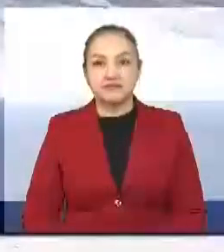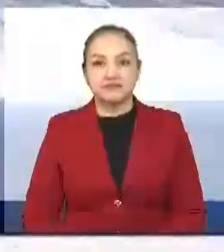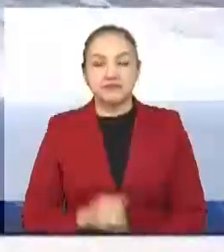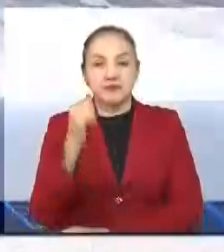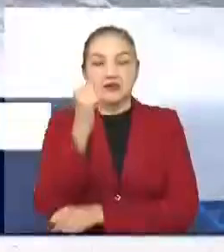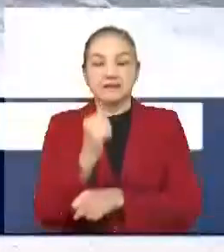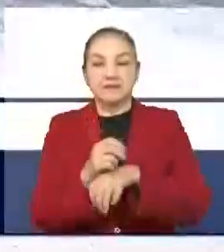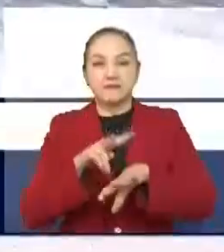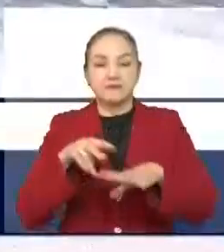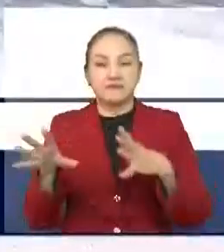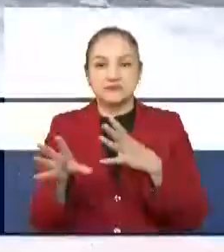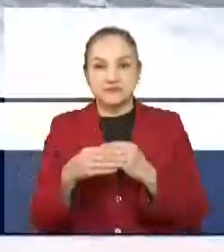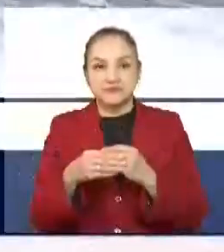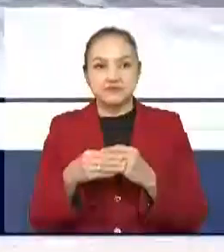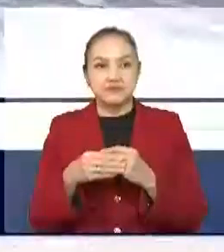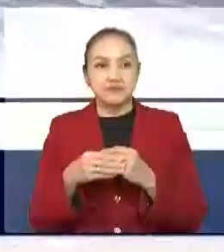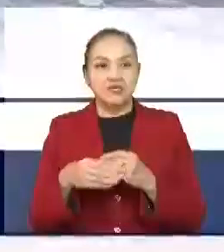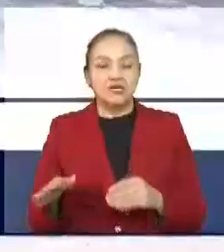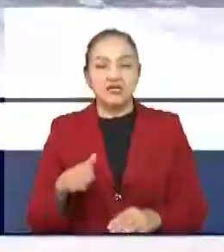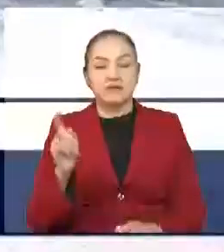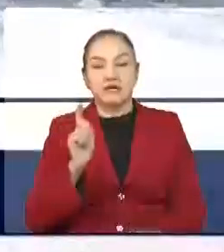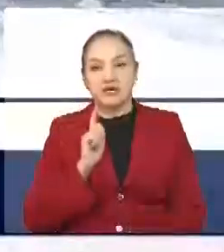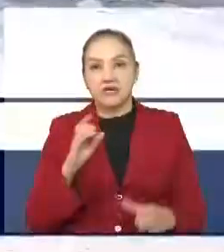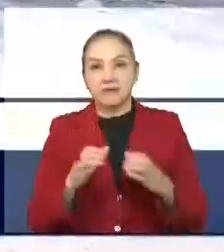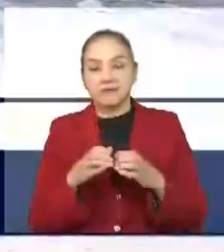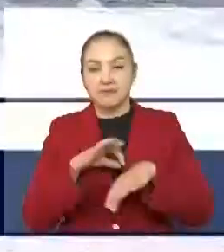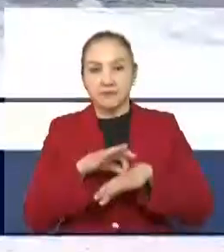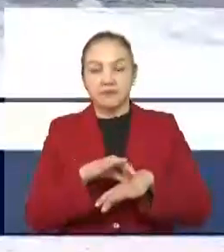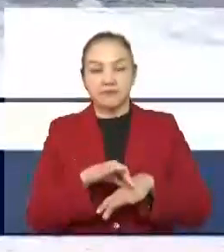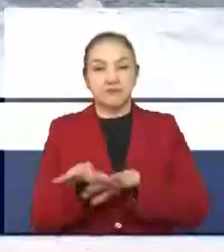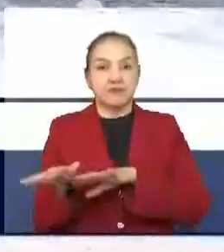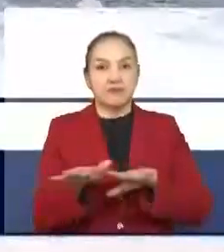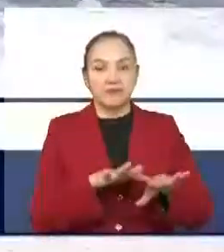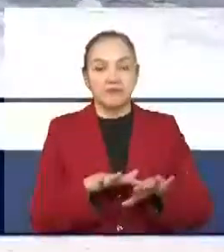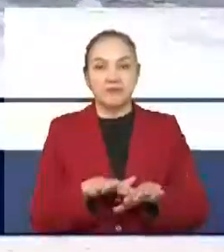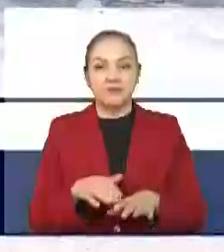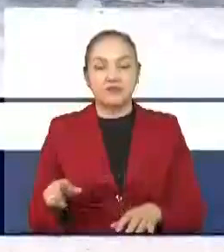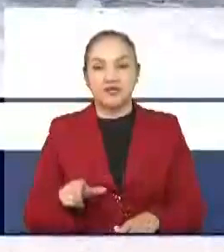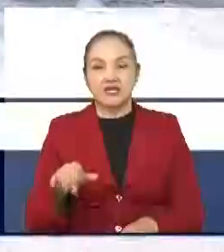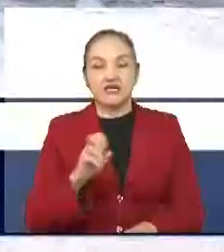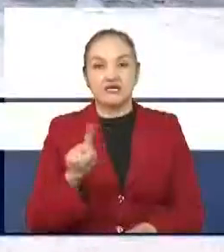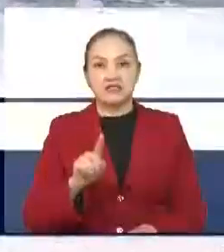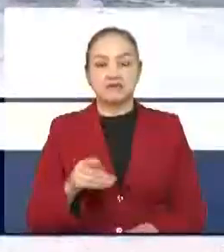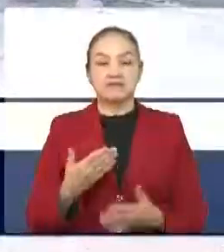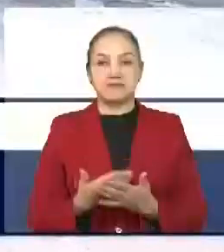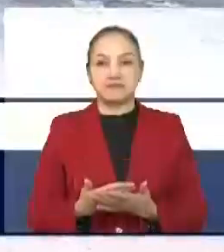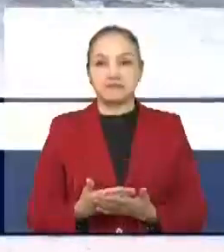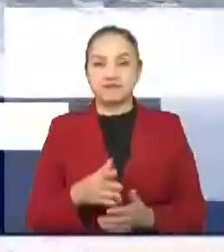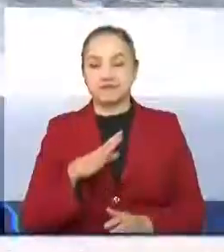Сотрудниками полиции совместно с рыбоохранной инспекцией в ходе проведения рейдовых мероприятий на реке Иргиз в Атикибисском